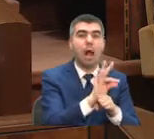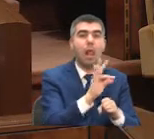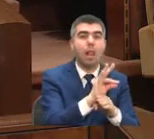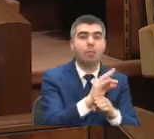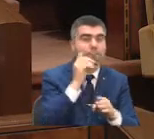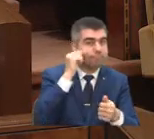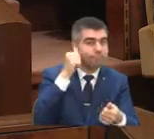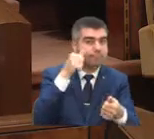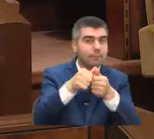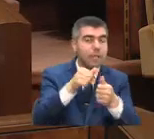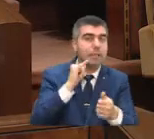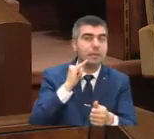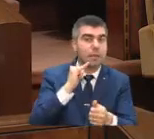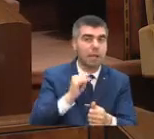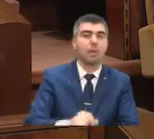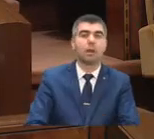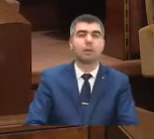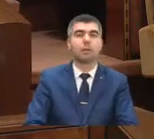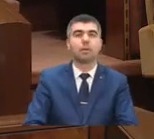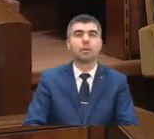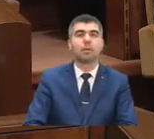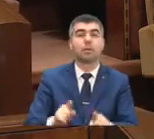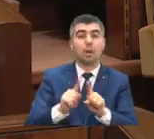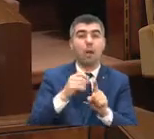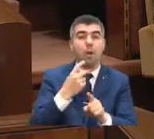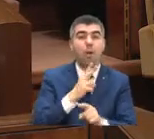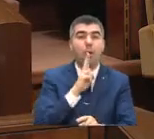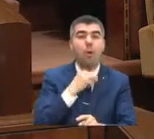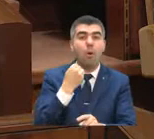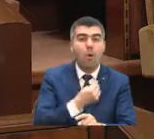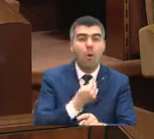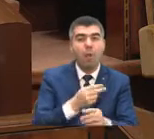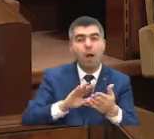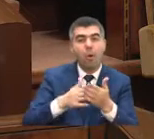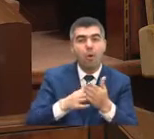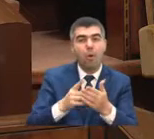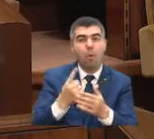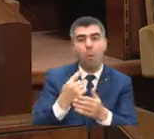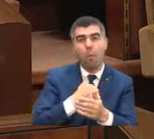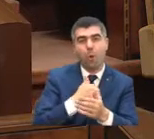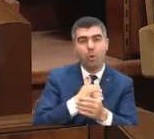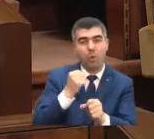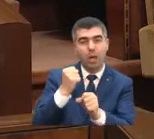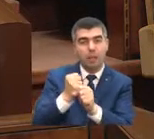يجب ان تكون ليس فقط مسؤوليه الحكومه، مسؤوليه المجتمع ككل،